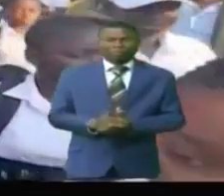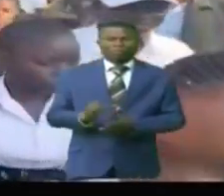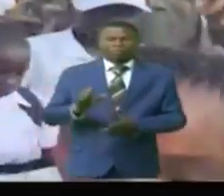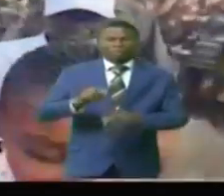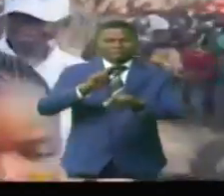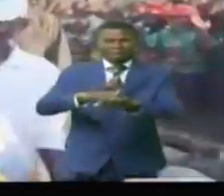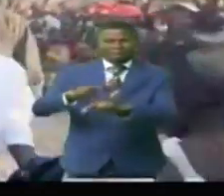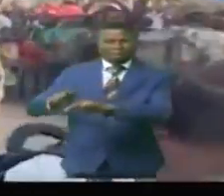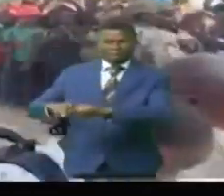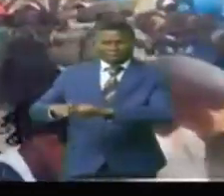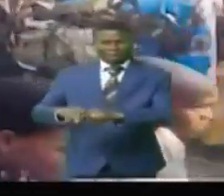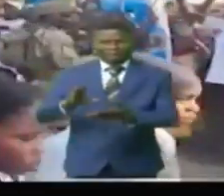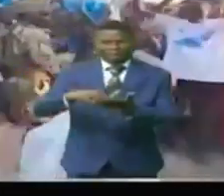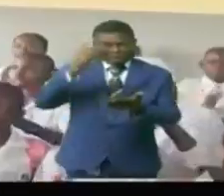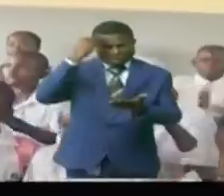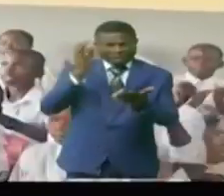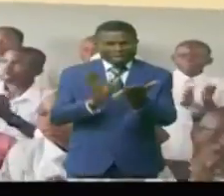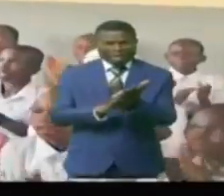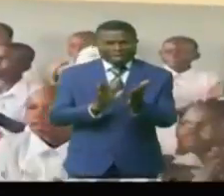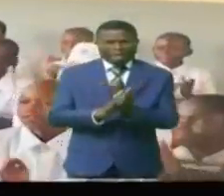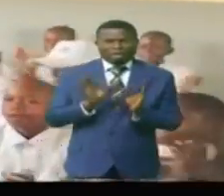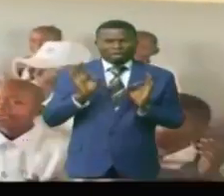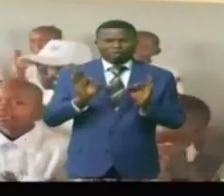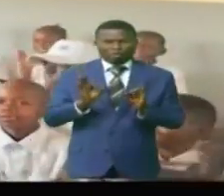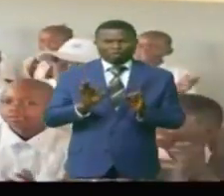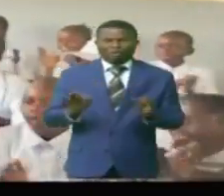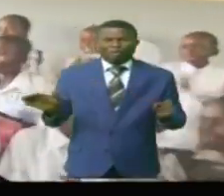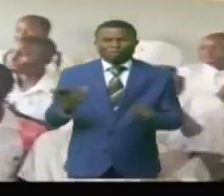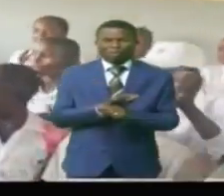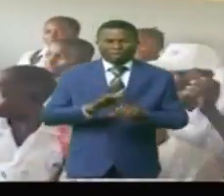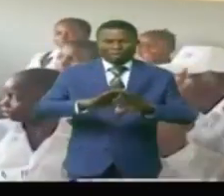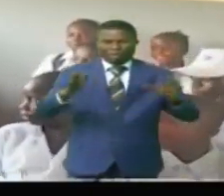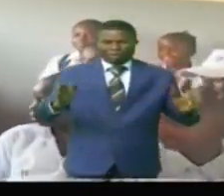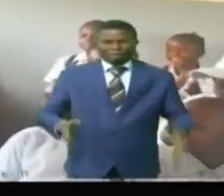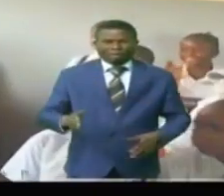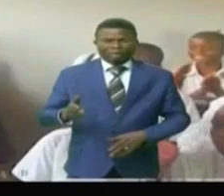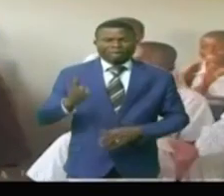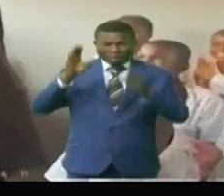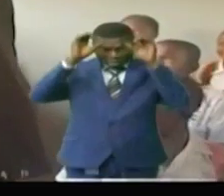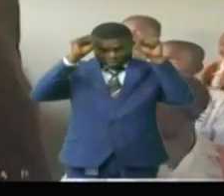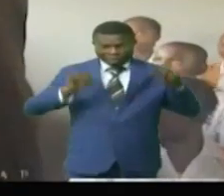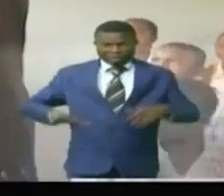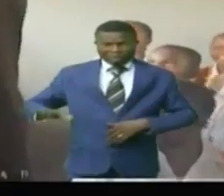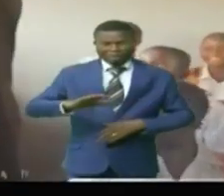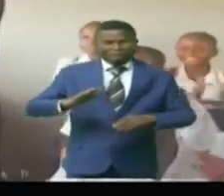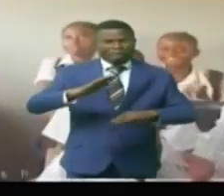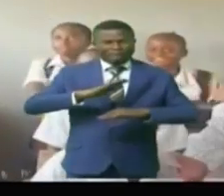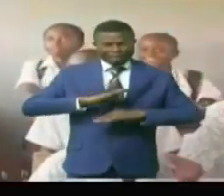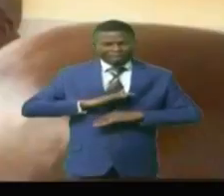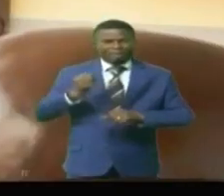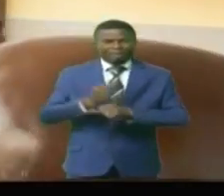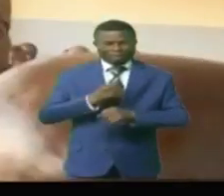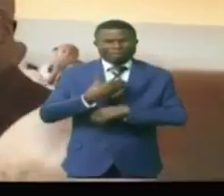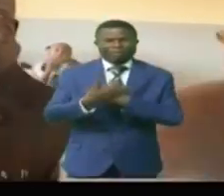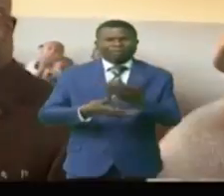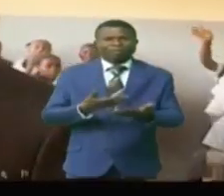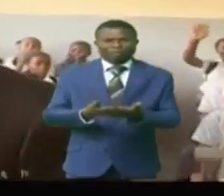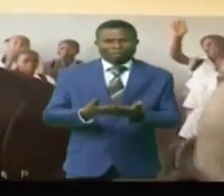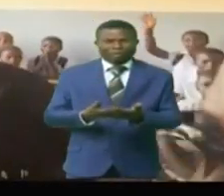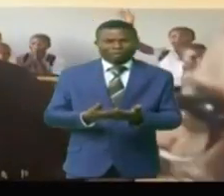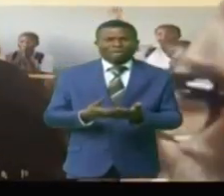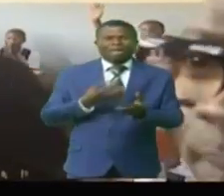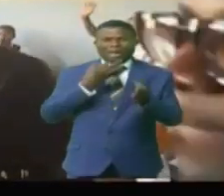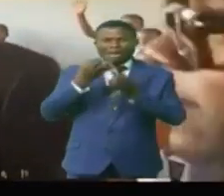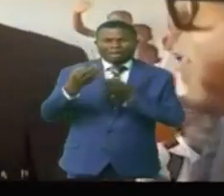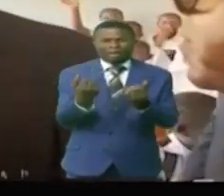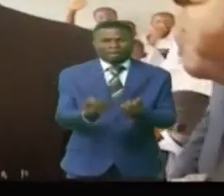dans les nouvelles salles de classe bien équipées. Les pères de la nation, visiblement satisfaits du travail accompli, a fait savoir que